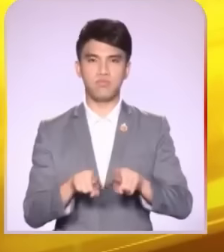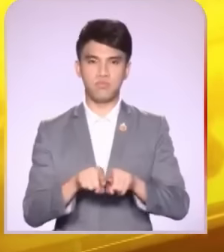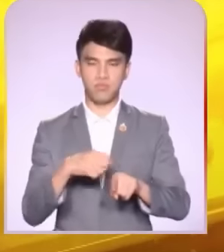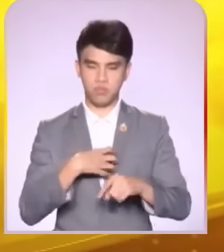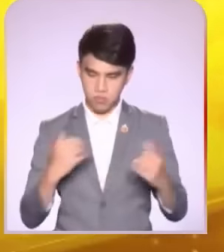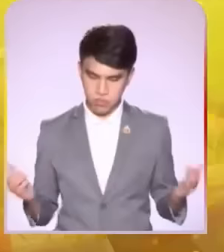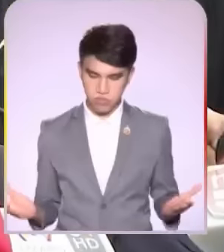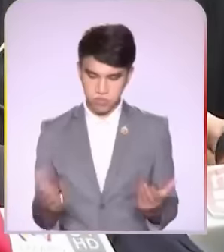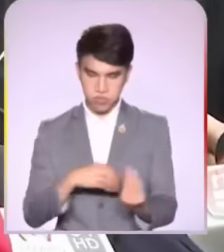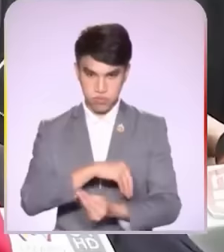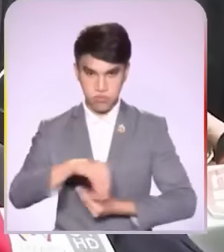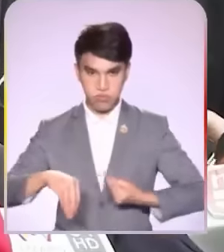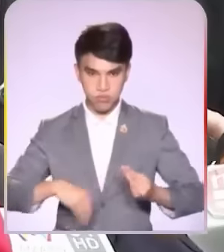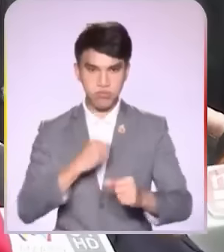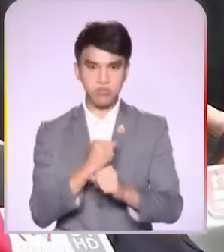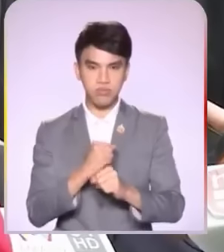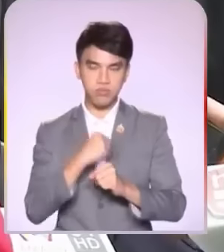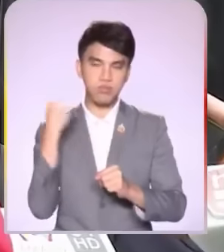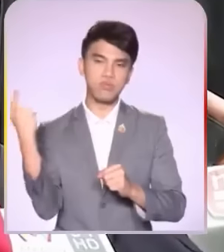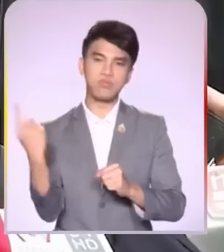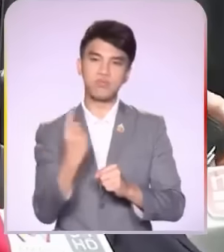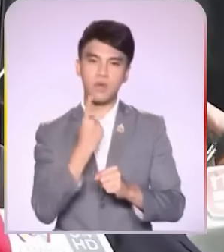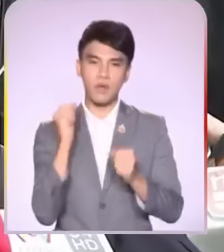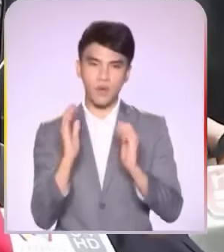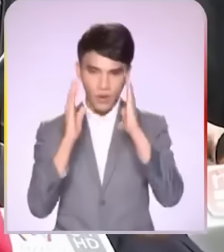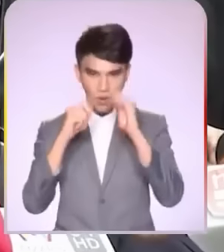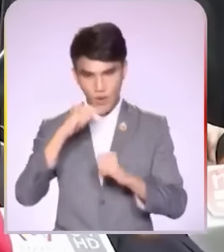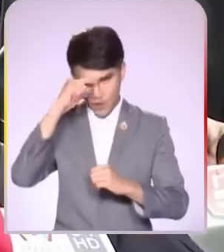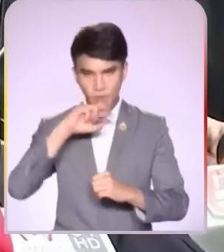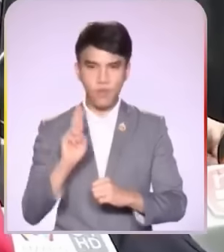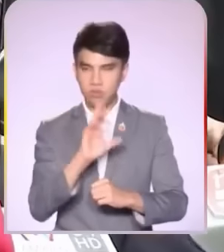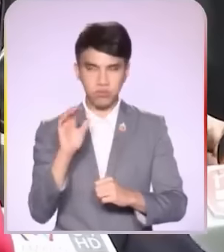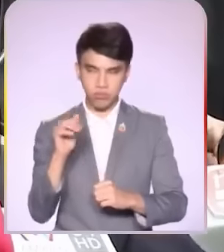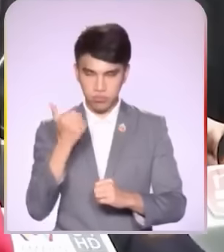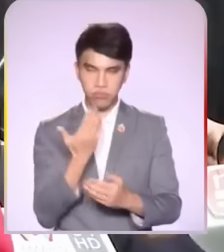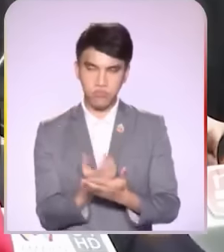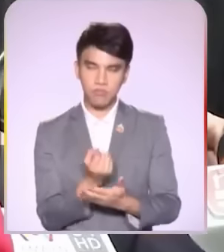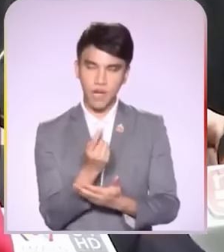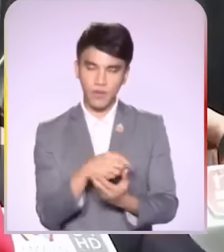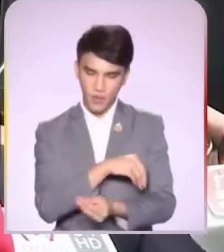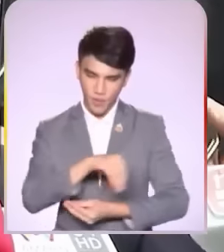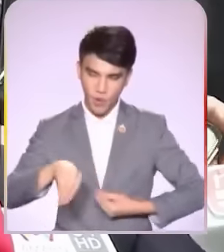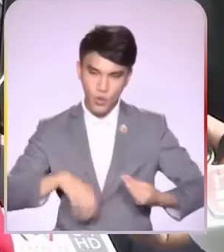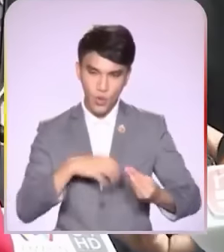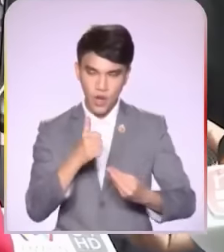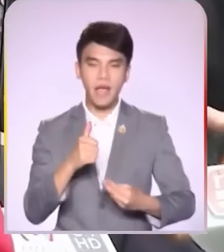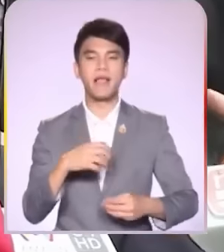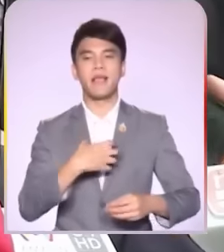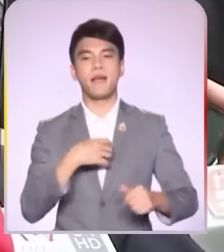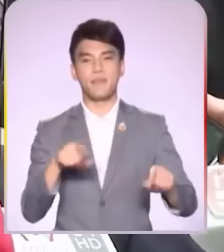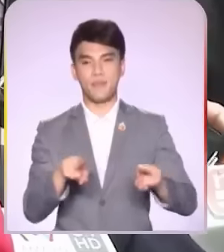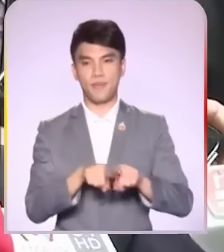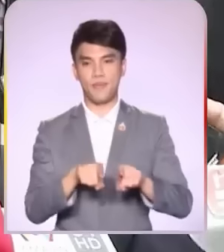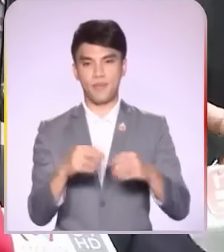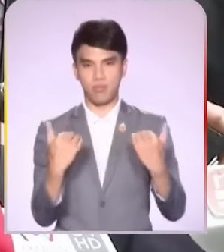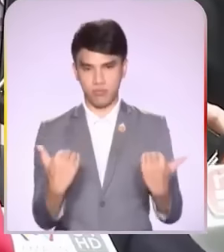ดันเพื่อที่จะกระตุ้นเศรษฐกิจกระตุ้นการท่องเที่ยวให้คนไทยได้ใช้เงินสดในระบบหมุนเวียนมันก็จะหมุนเวียนได้มากขึ้นซึ่ง